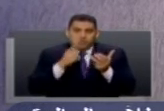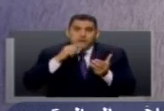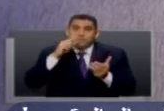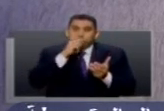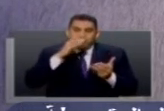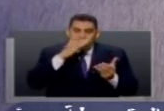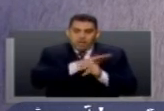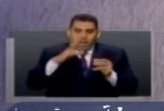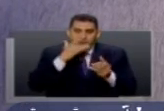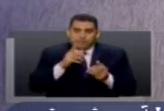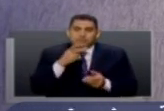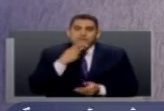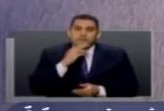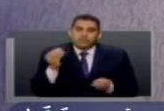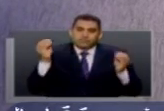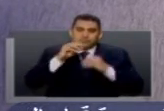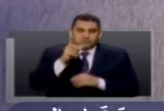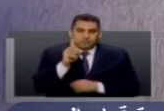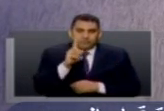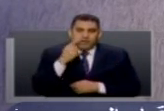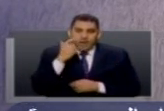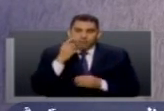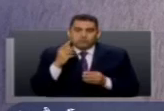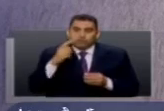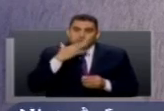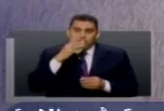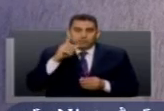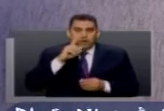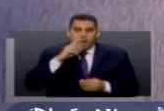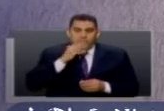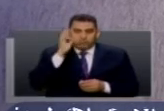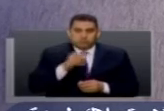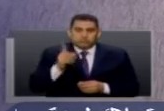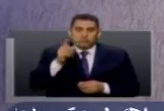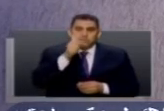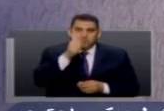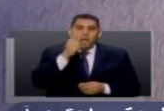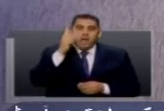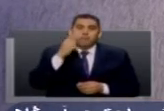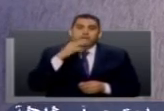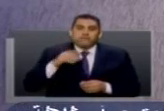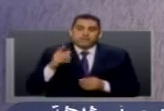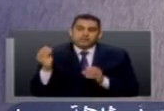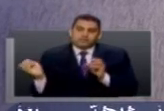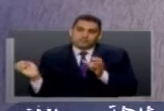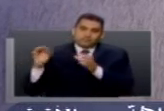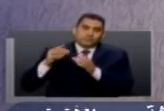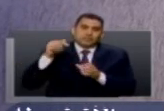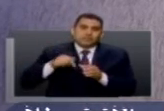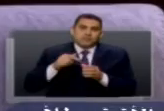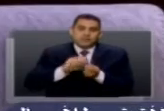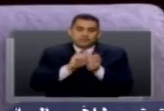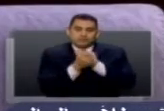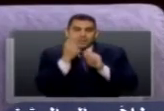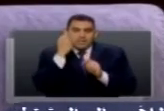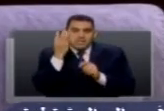الانخداع لن اقول انه مخادع انا اعرف الرج الشاب هذا ليس مخادعا لكن من الانخداع الذي حصل في التزوير الثقافي